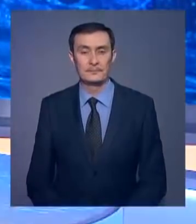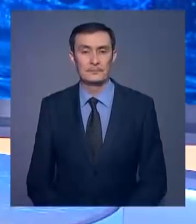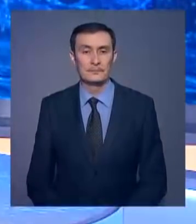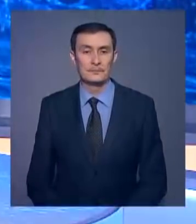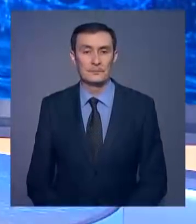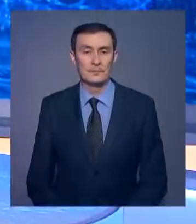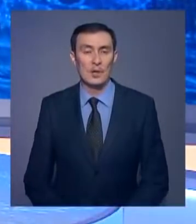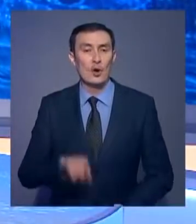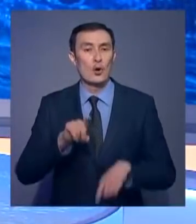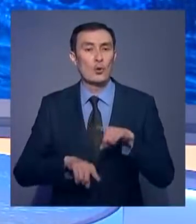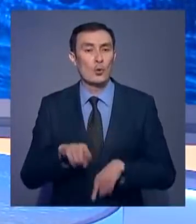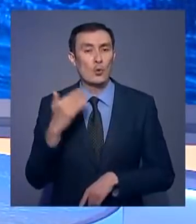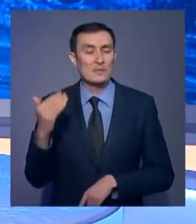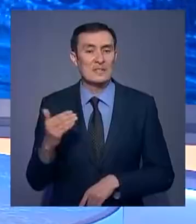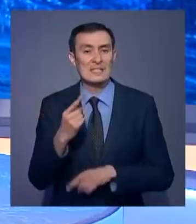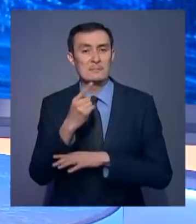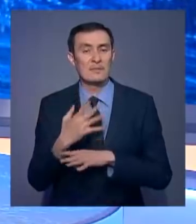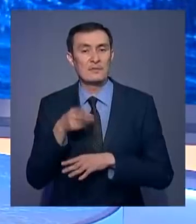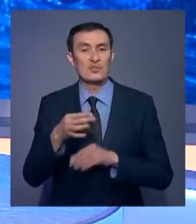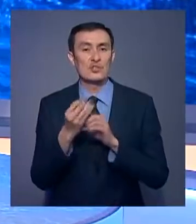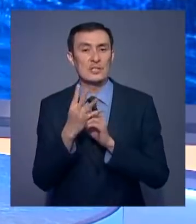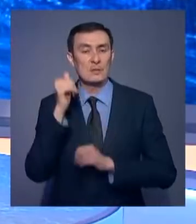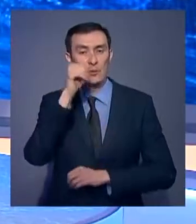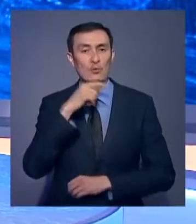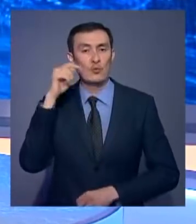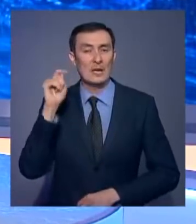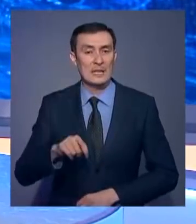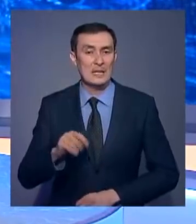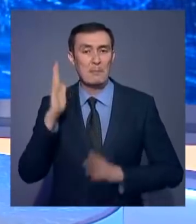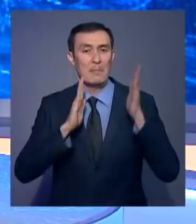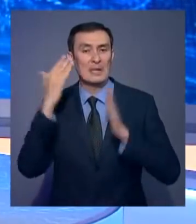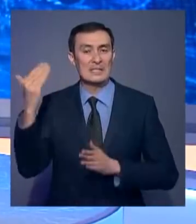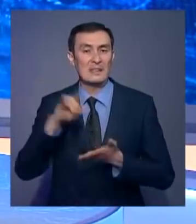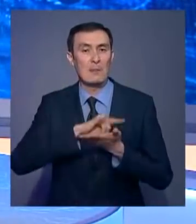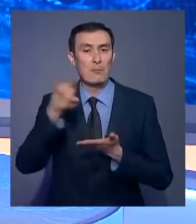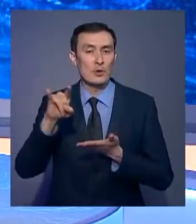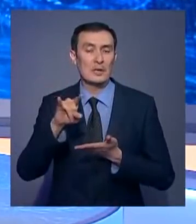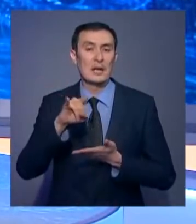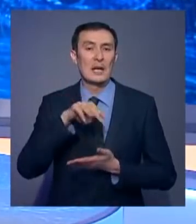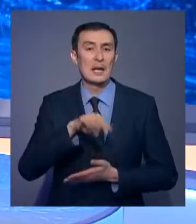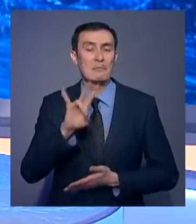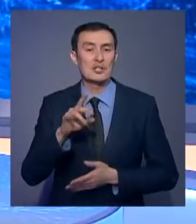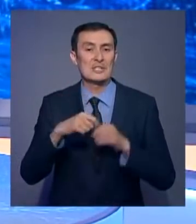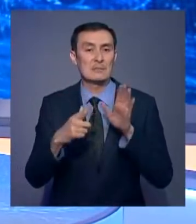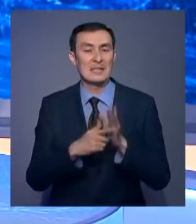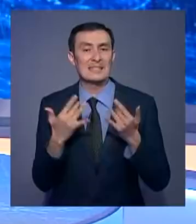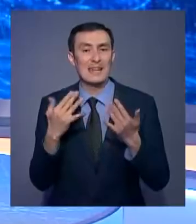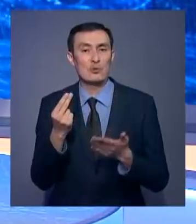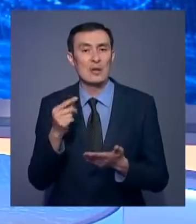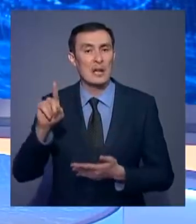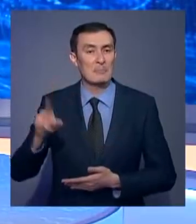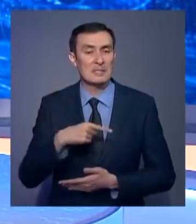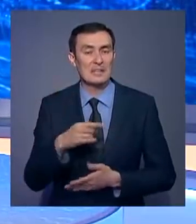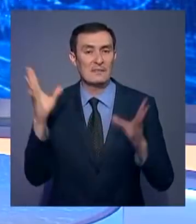предотвратить. Родственники сбитого в 2014 году в Украине малайзийского Боинга MH17 требуют компенсации.